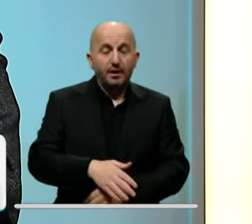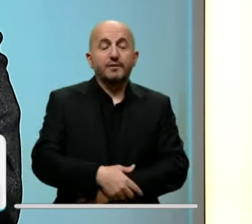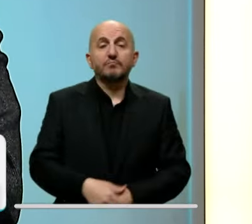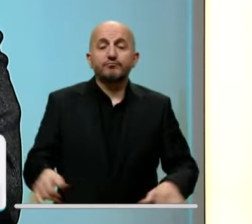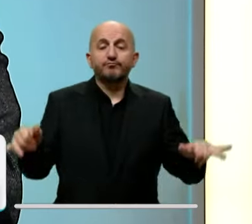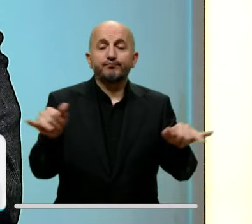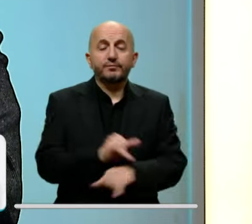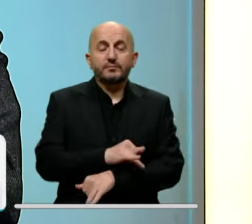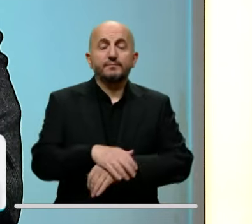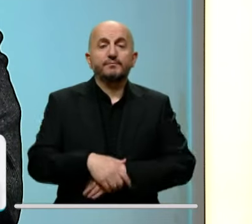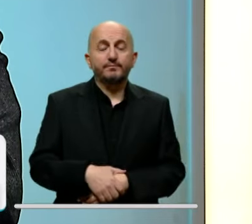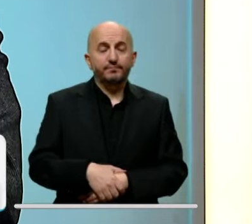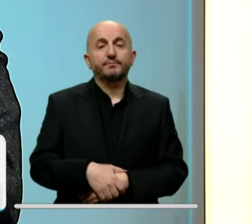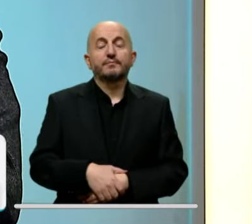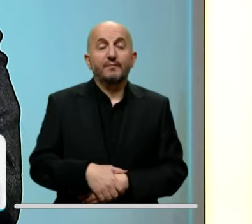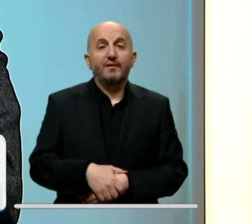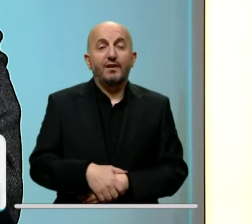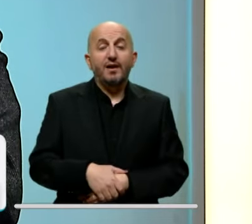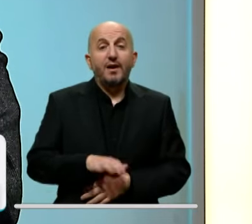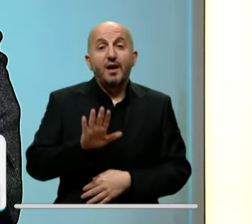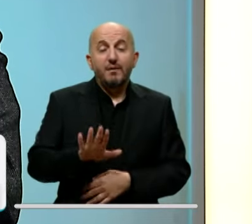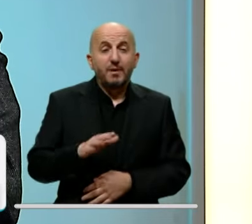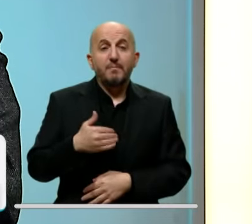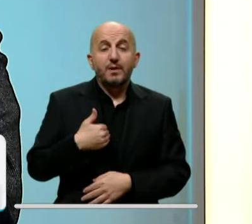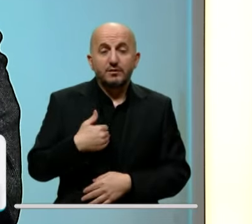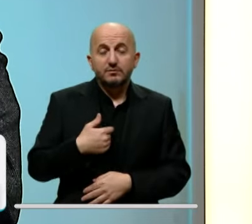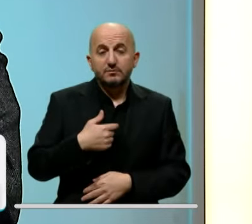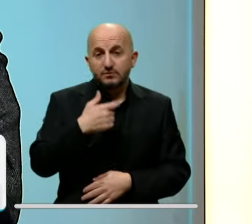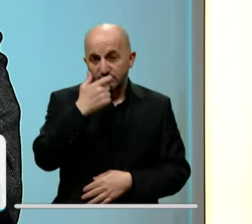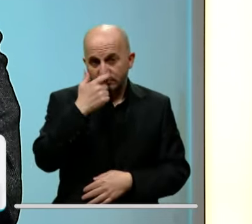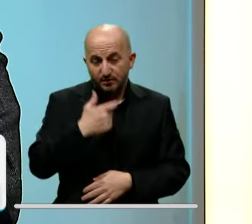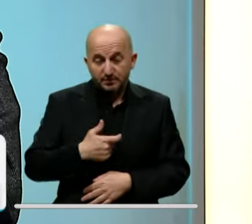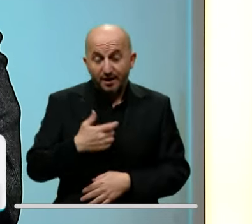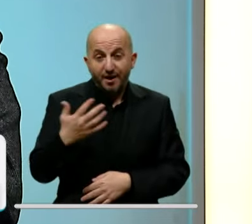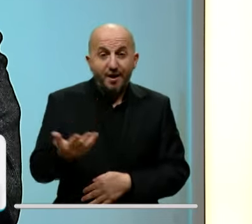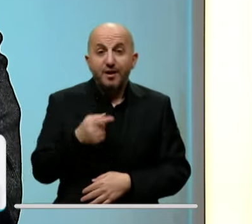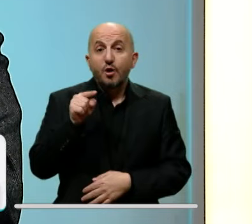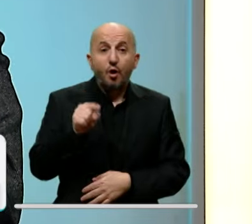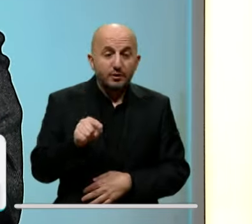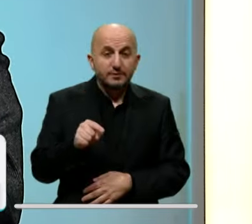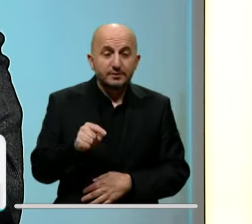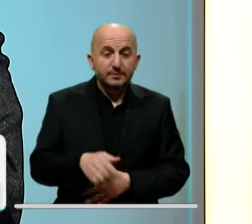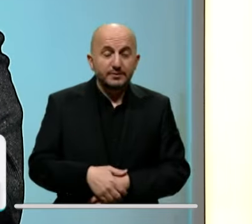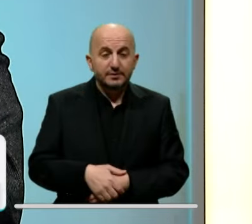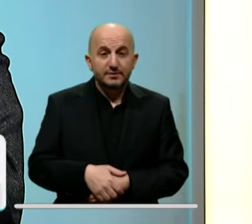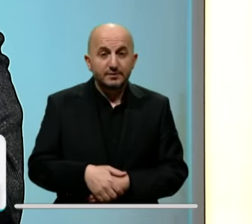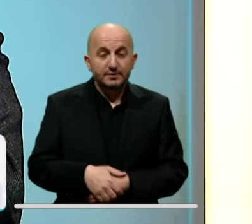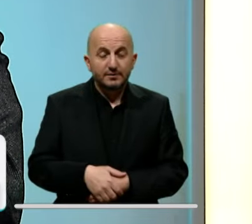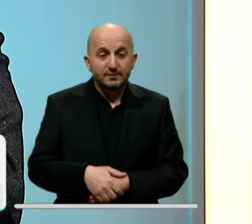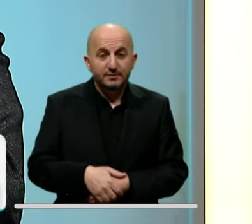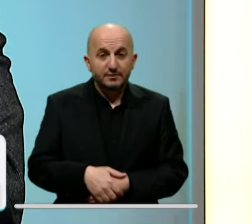kılar Eee ama ben şahsen Eee Eğer orası Bir Hani